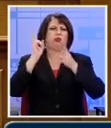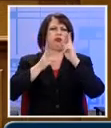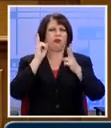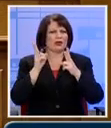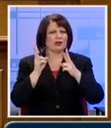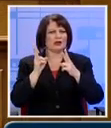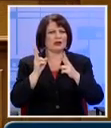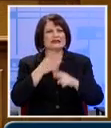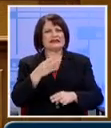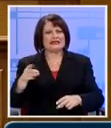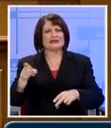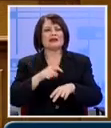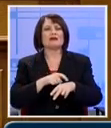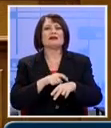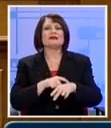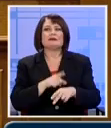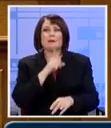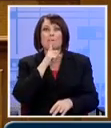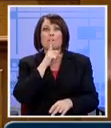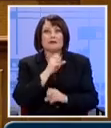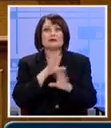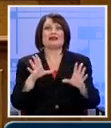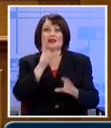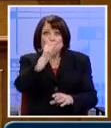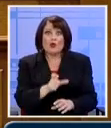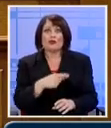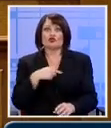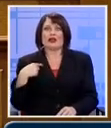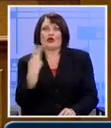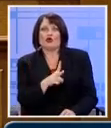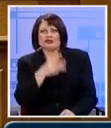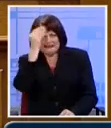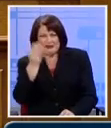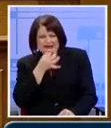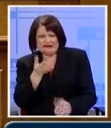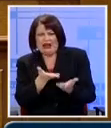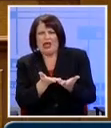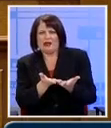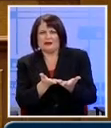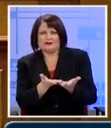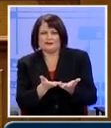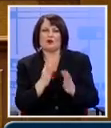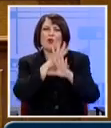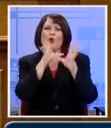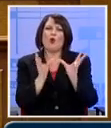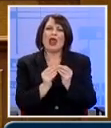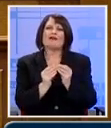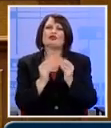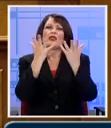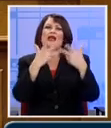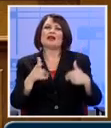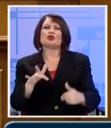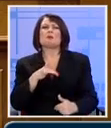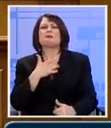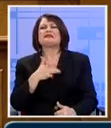κινδυνολογία και που τώρα τα ακούνε ξαφνικά από το στόμα του ίδιου του αρχηγού τους. Όλο αυτό το ψυχόδραμα που παίζεται στο